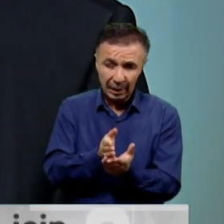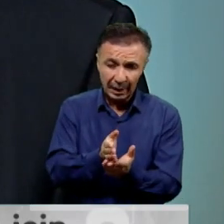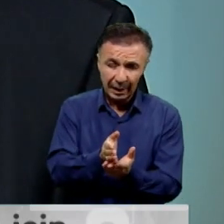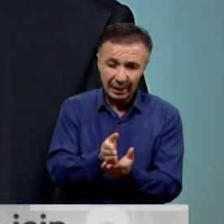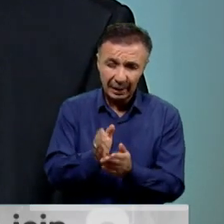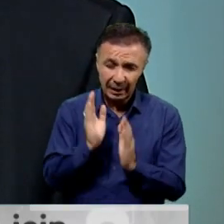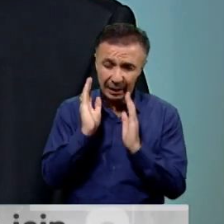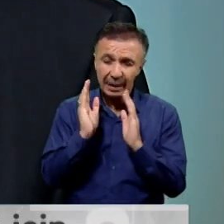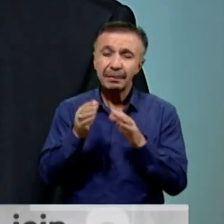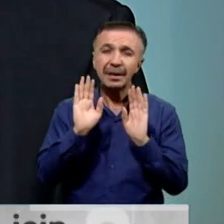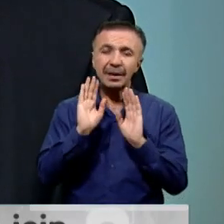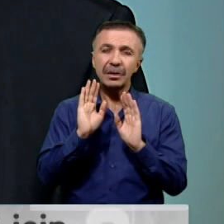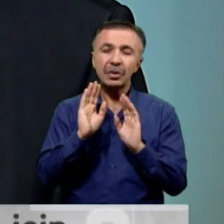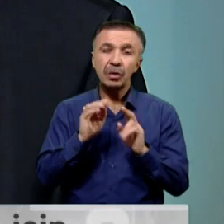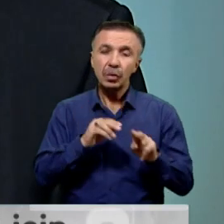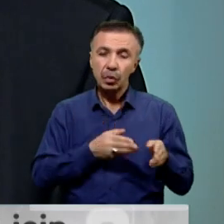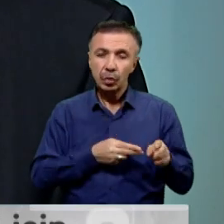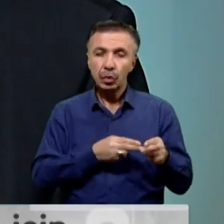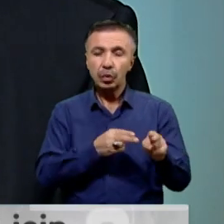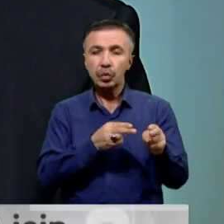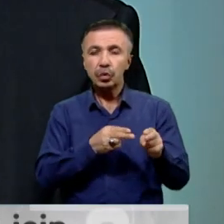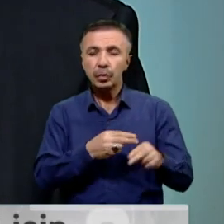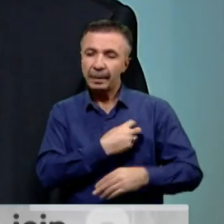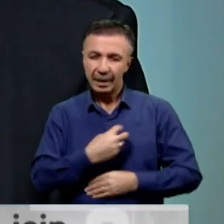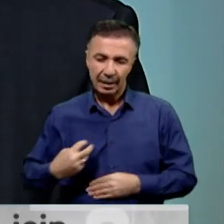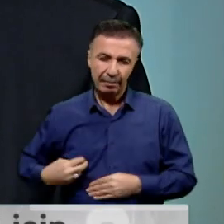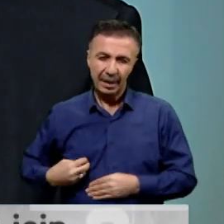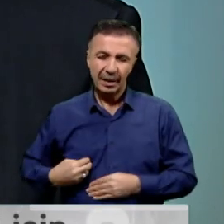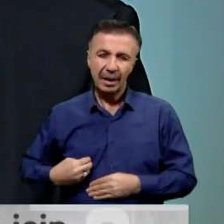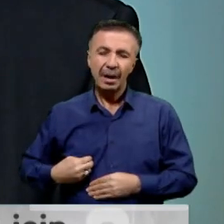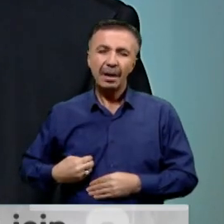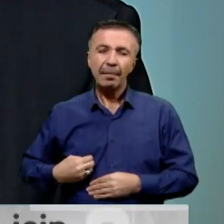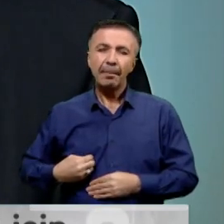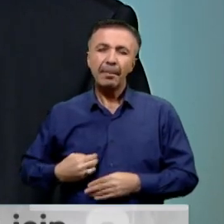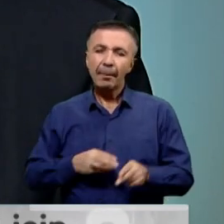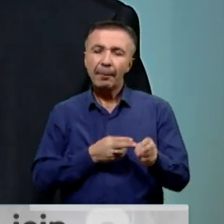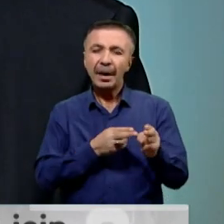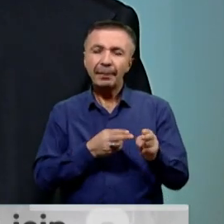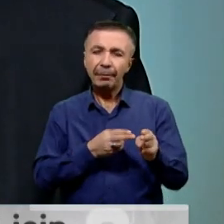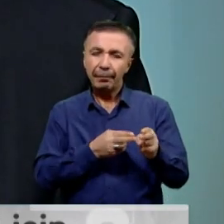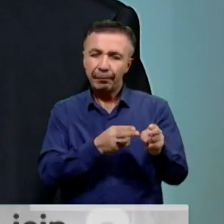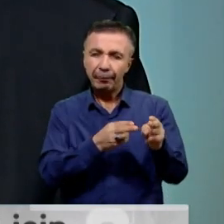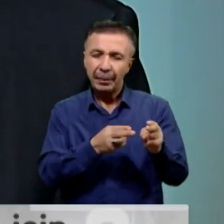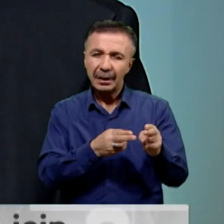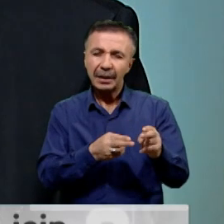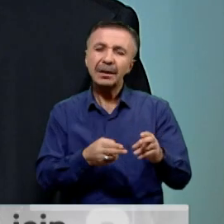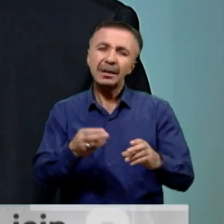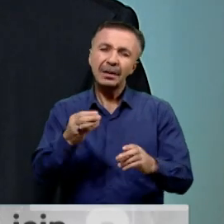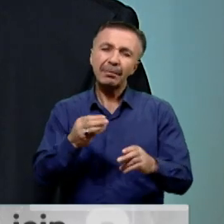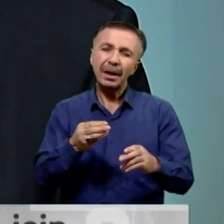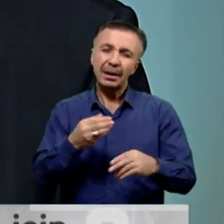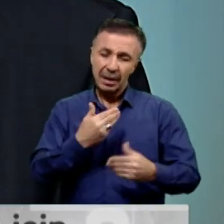Sonra balığın karnına gidiyor. Yani balık yutuyor onu. Balığın karnındayken bir niyaz oluyor. Ne